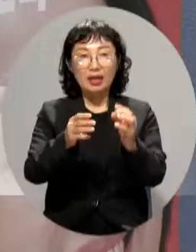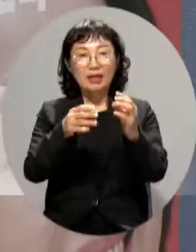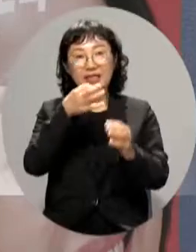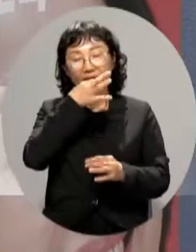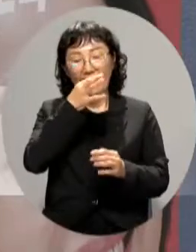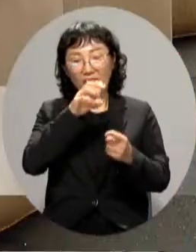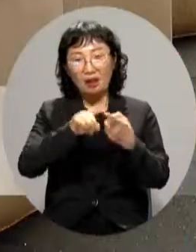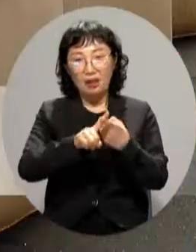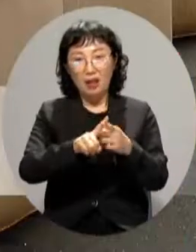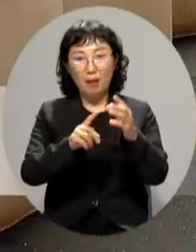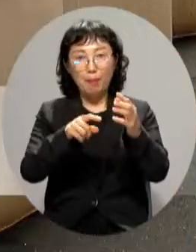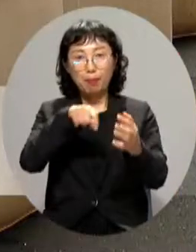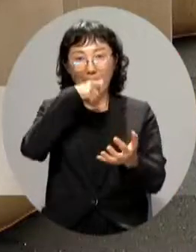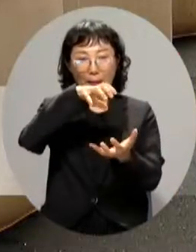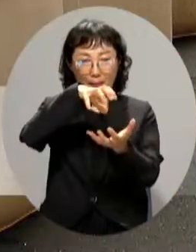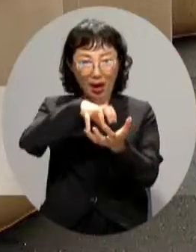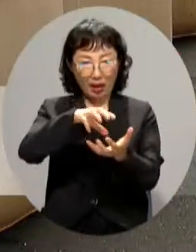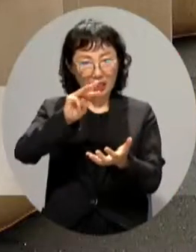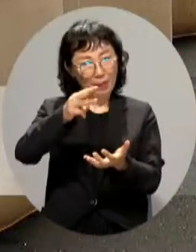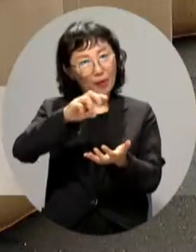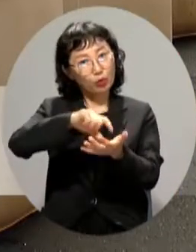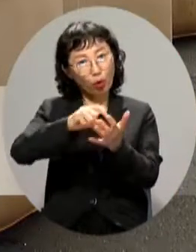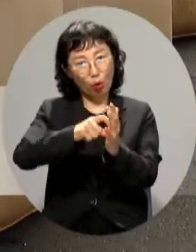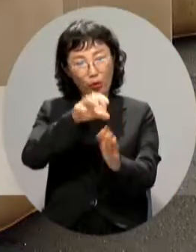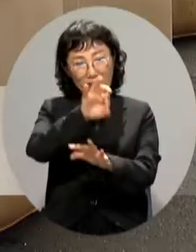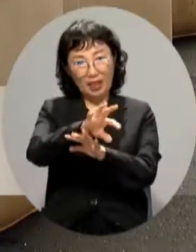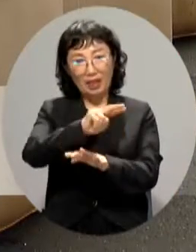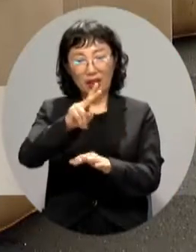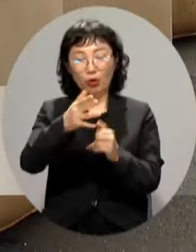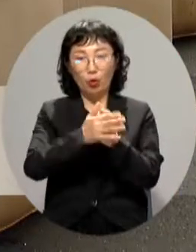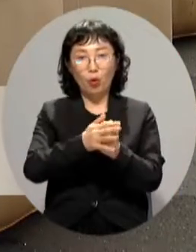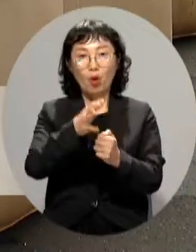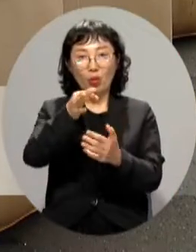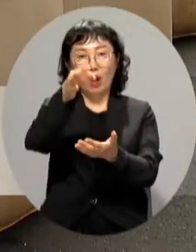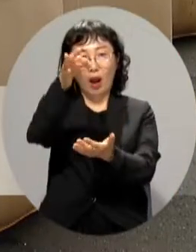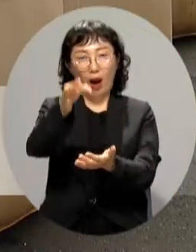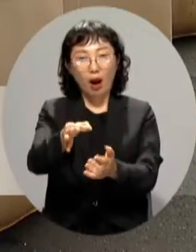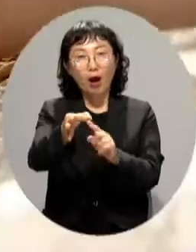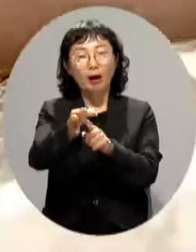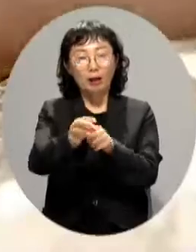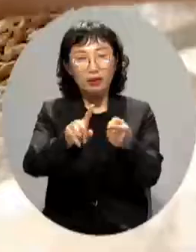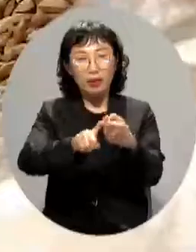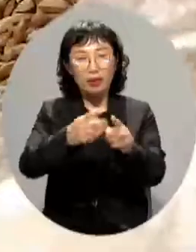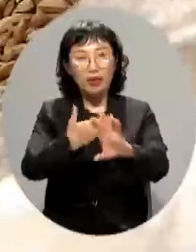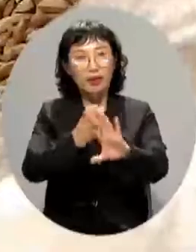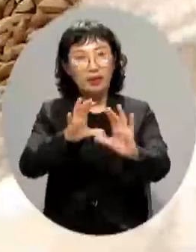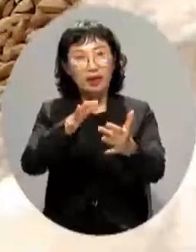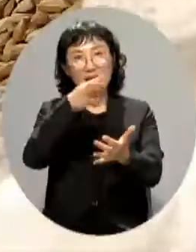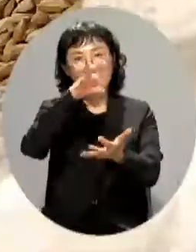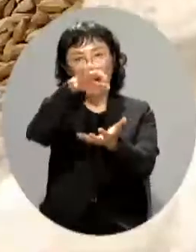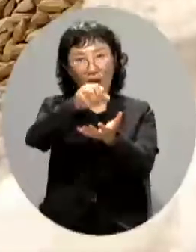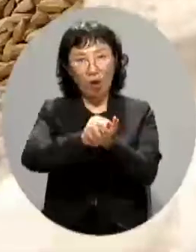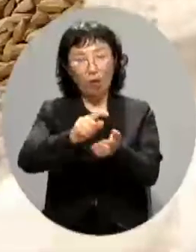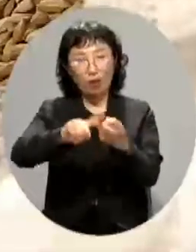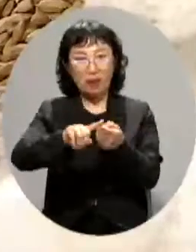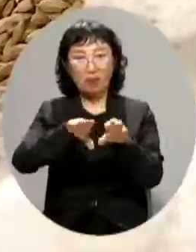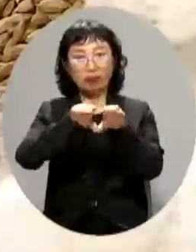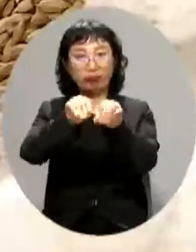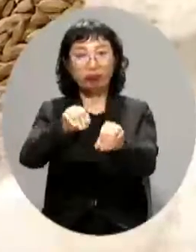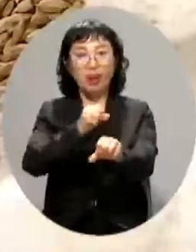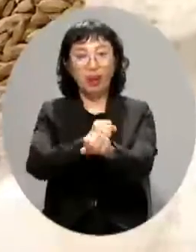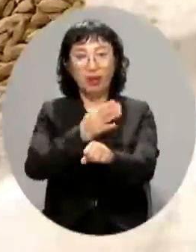기준 300원으로 매입해야 하며 가격 하락의 주 원인으로 꼽히는 수입쌀 방출을 중단해야 한다고 촉구했습니다